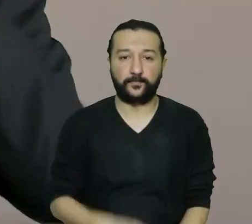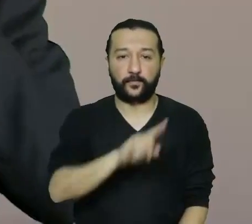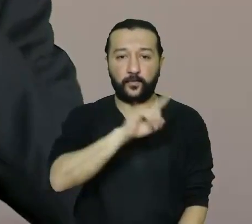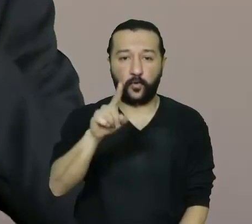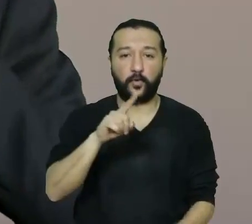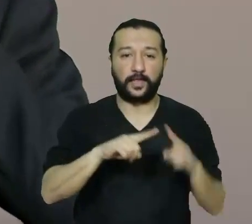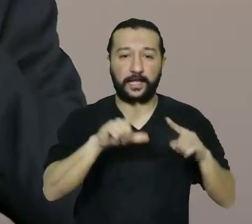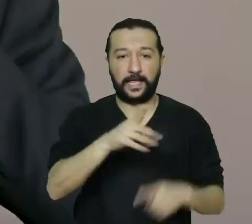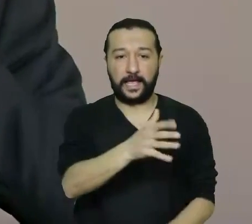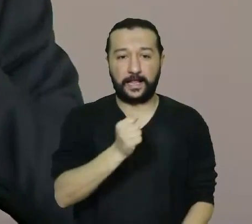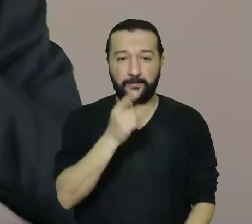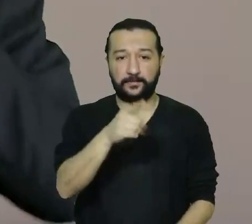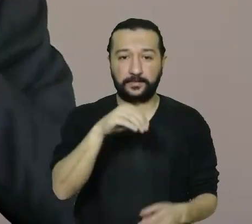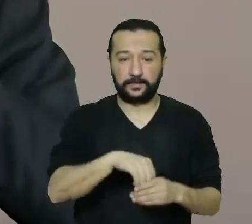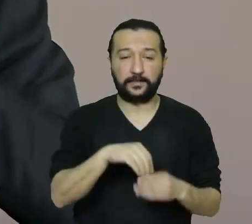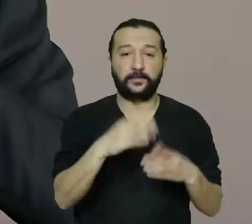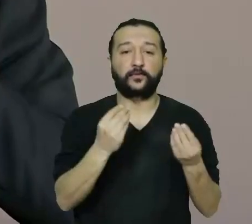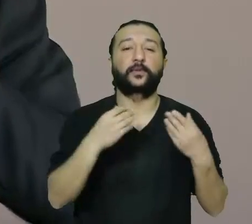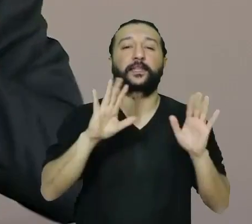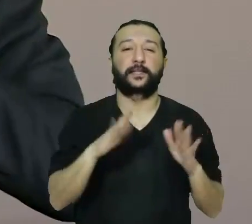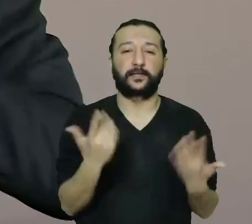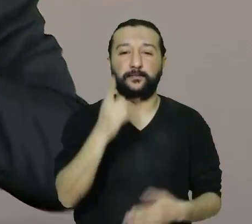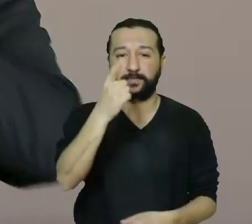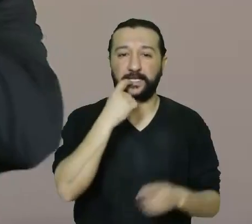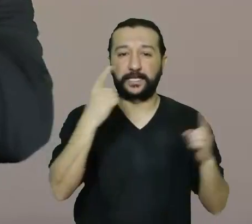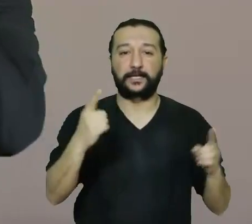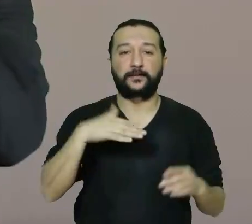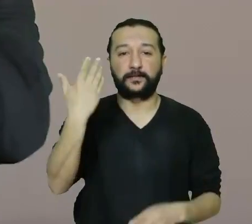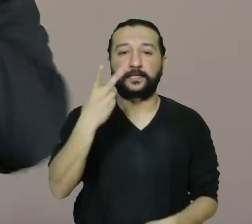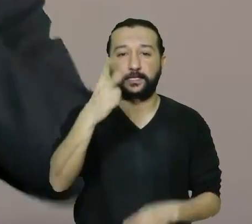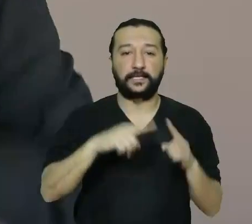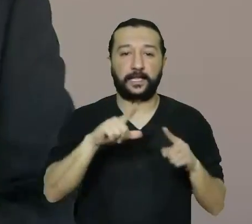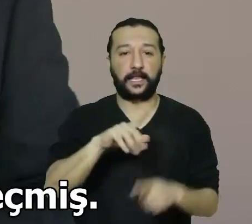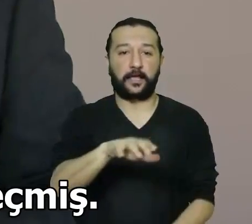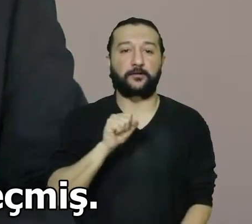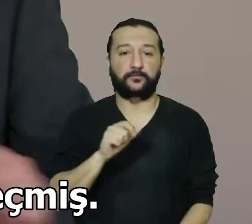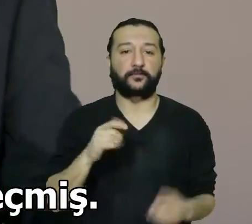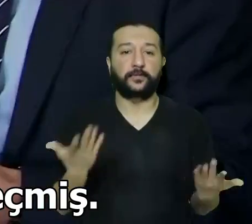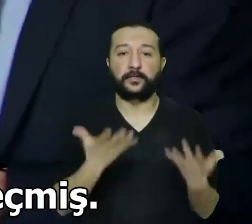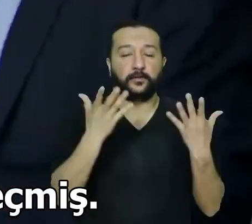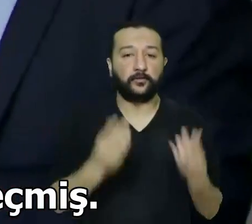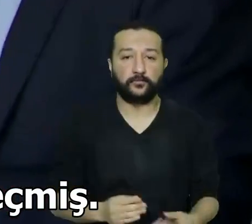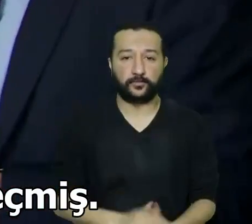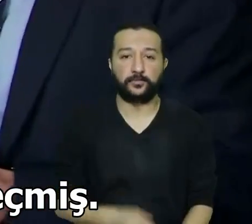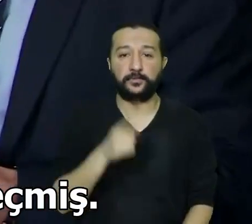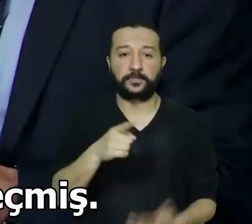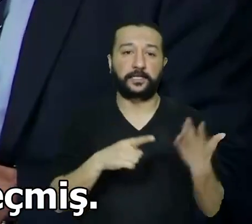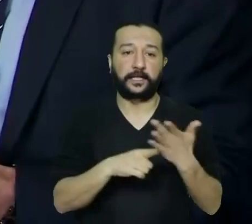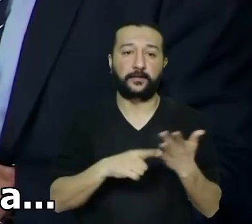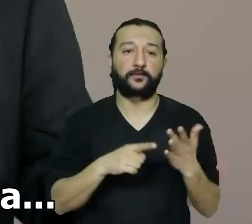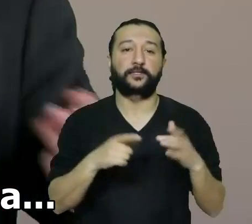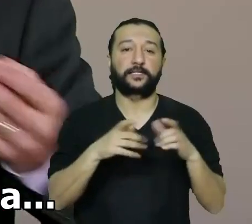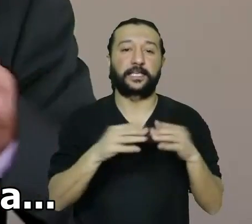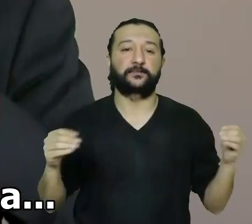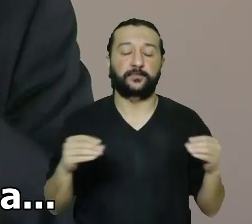10 liraya aldığın bir ürünü, çok değil ha, bir sene sonra 2 liraya alabiliyorsun. Neymiş efendim? Teknoloji